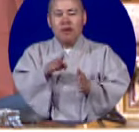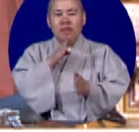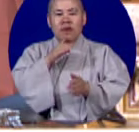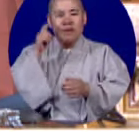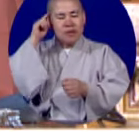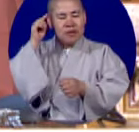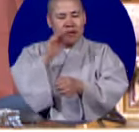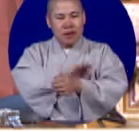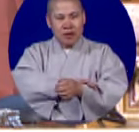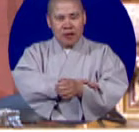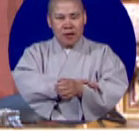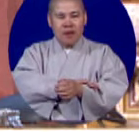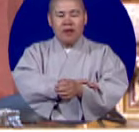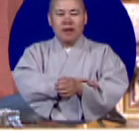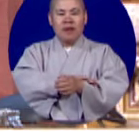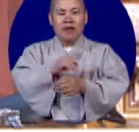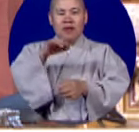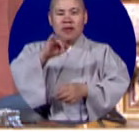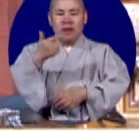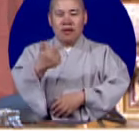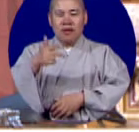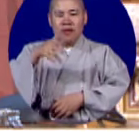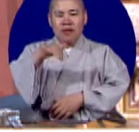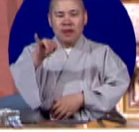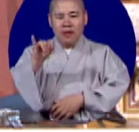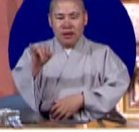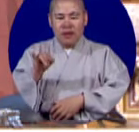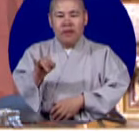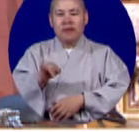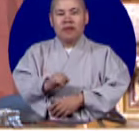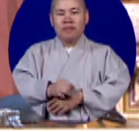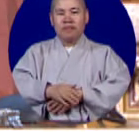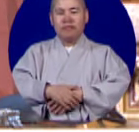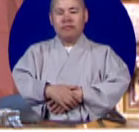믿을 신자, 지혜 지자, 신지라고 그래요. 신지.